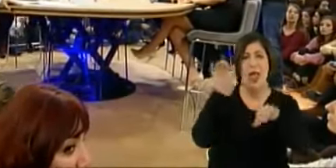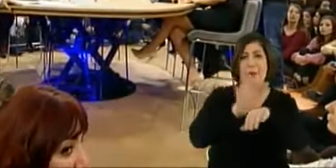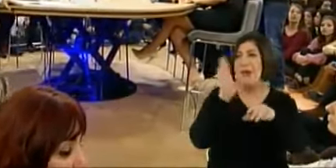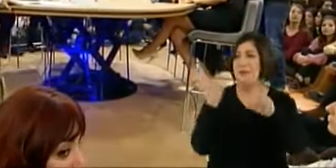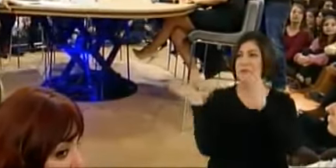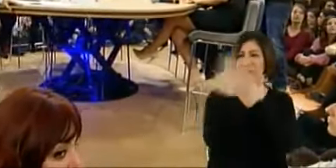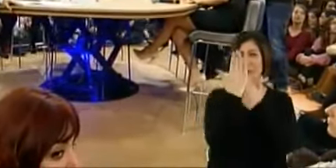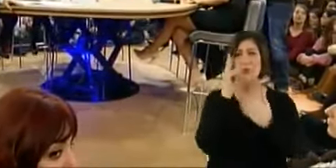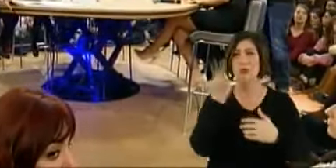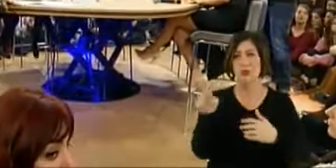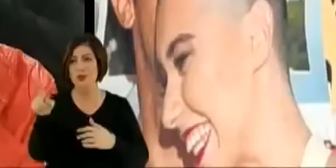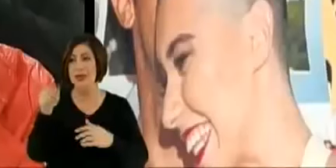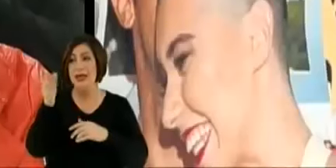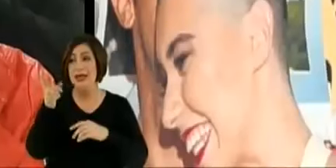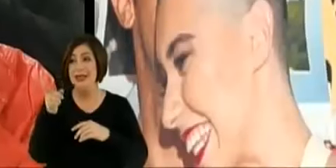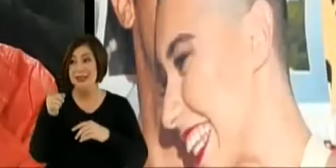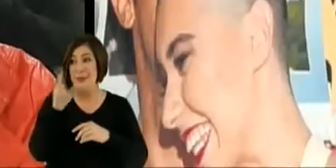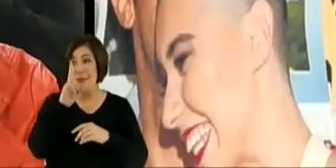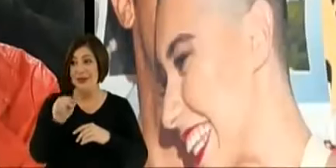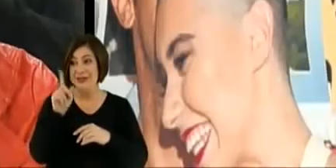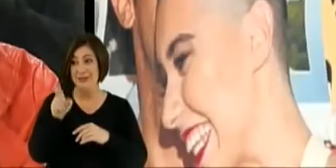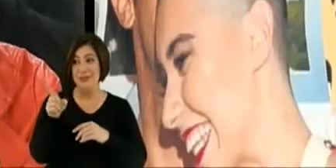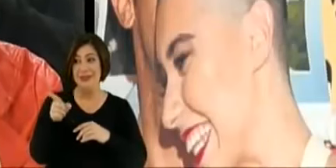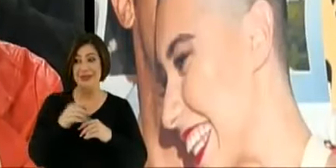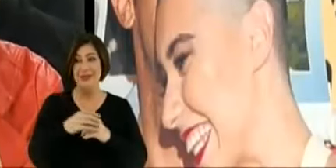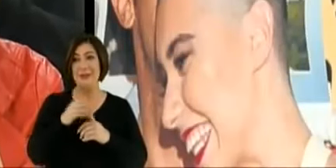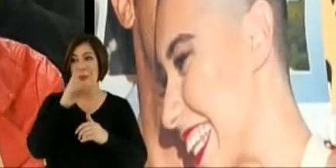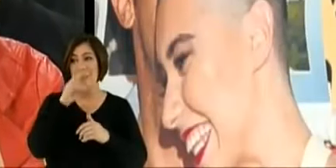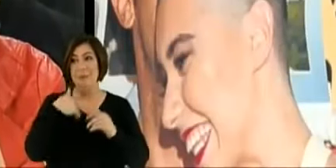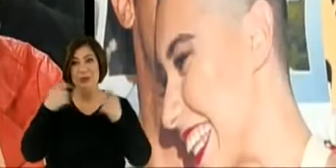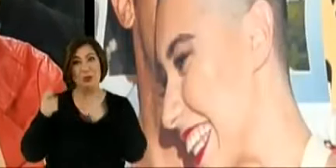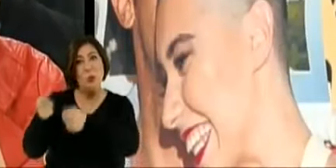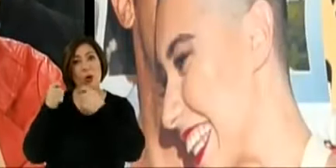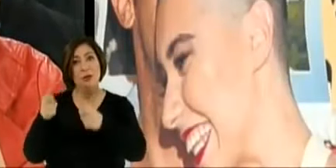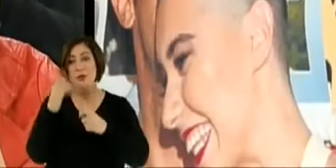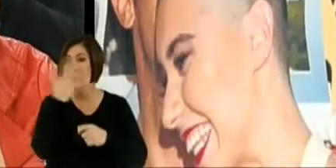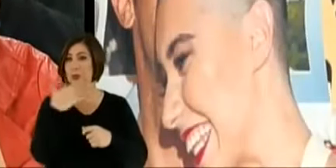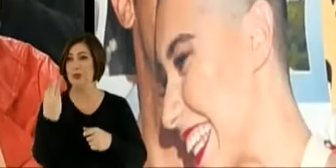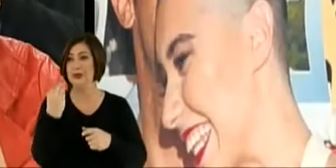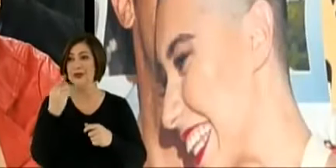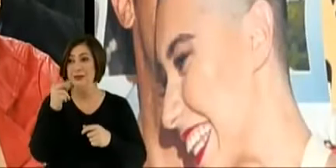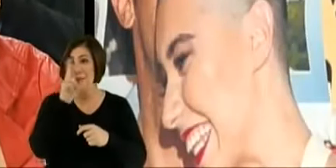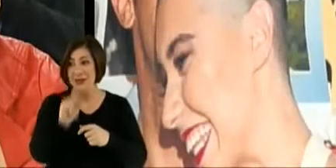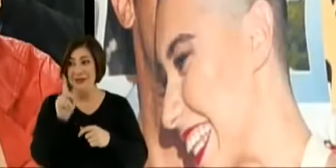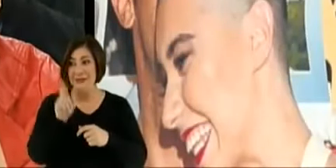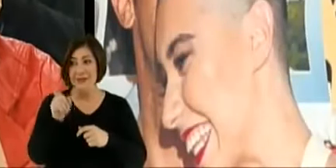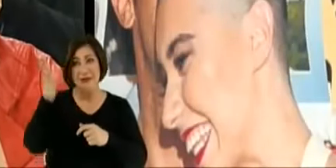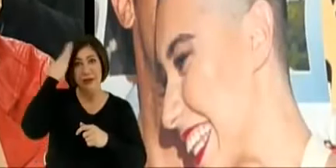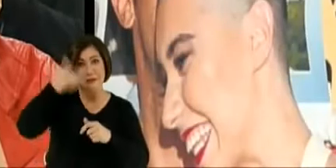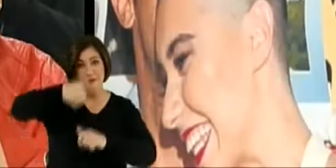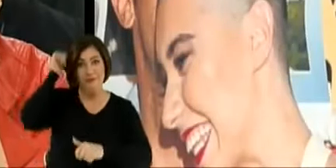oradan. Hemen yayına koyacaklar. Kel. Siz beğendiniz mi onun kel halini? Biz ikna ettik zaten siz güzel olduğunu. Siz beğendiniz